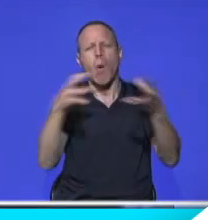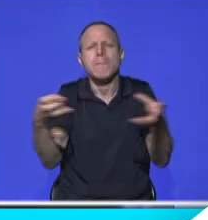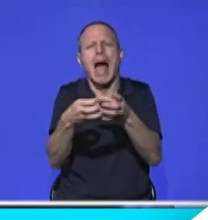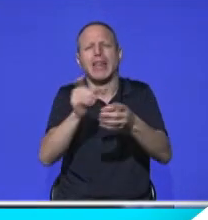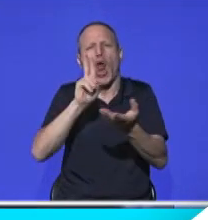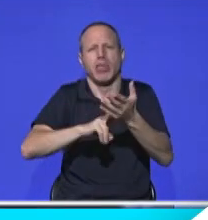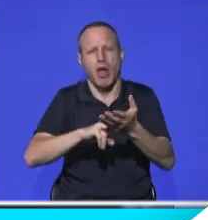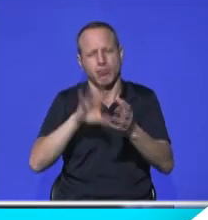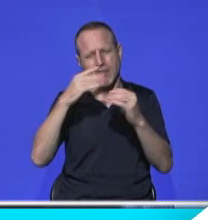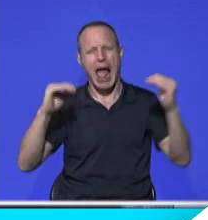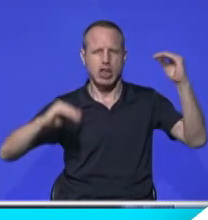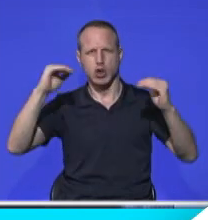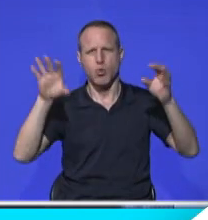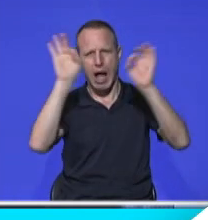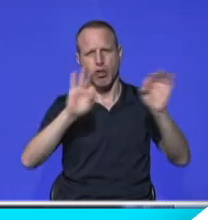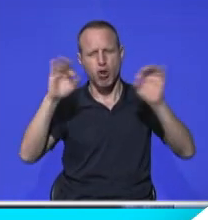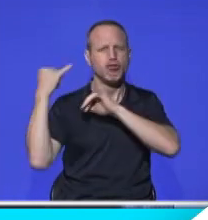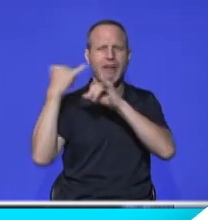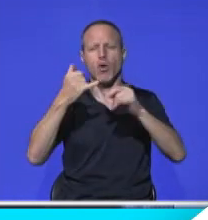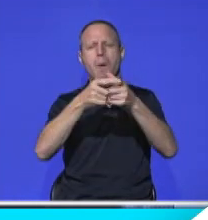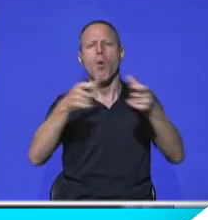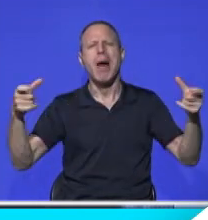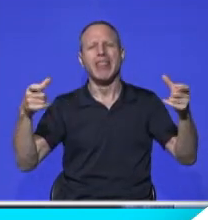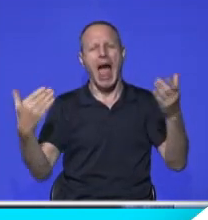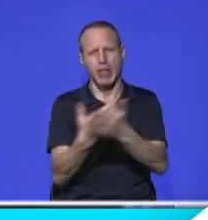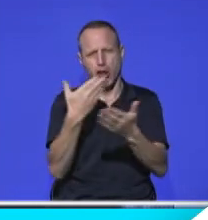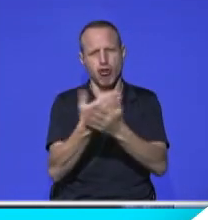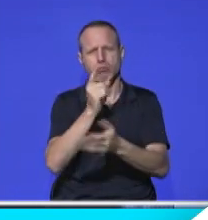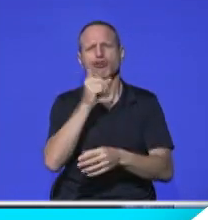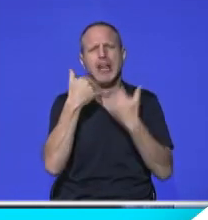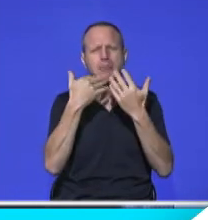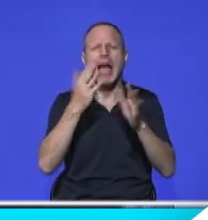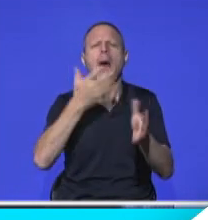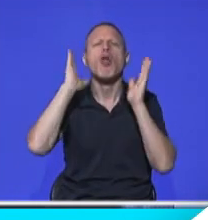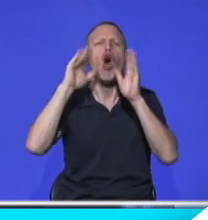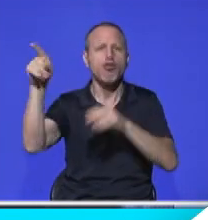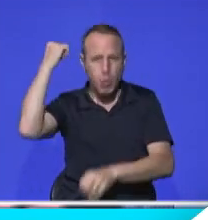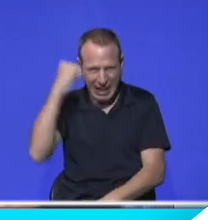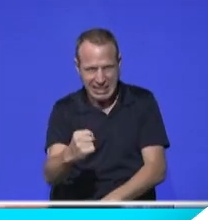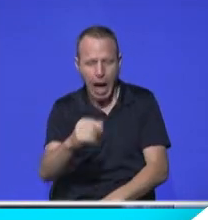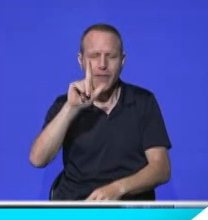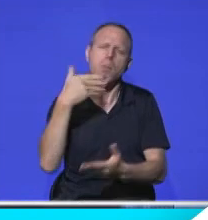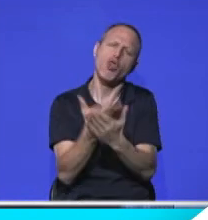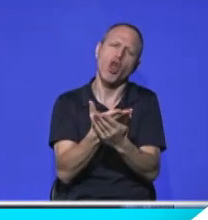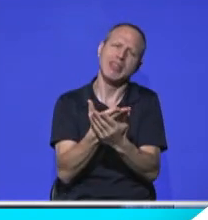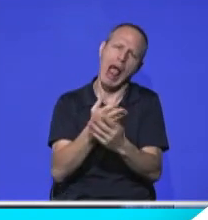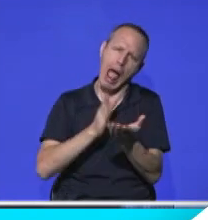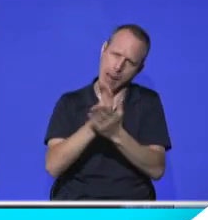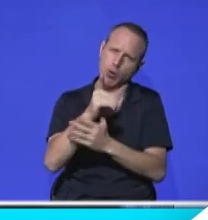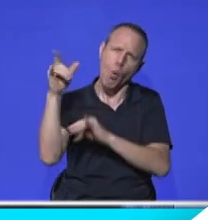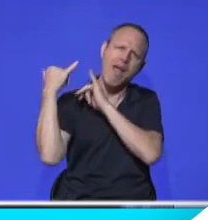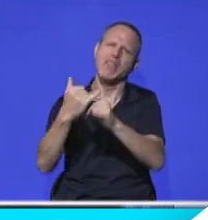ולשם האיזון הקדוש, יביאו באולפני החדשות את מי שיסביר כמה נורא שהוא נרצח, אבל בוא נודע על האמת, הוא הביא את זה על